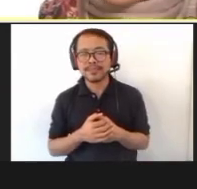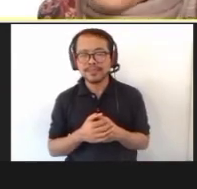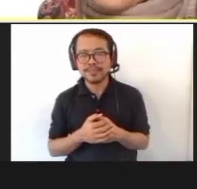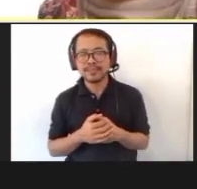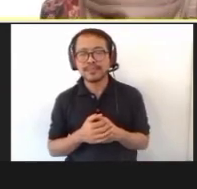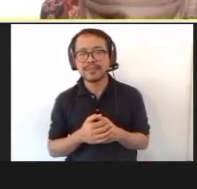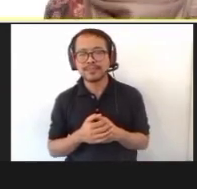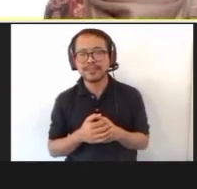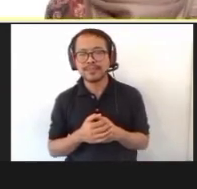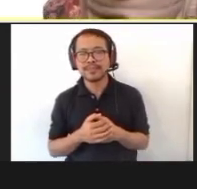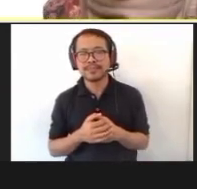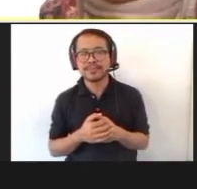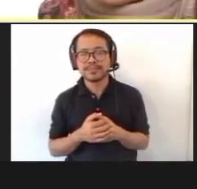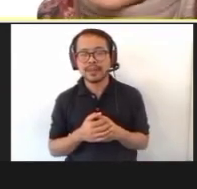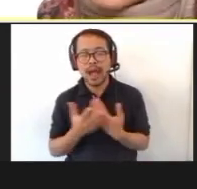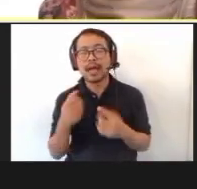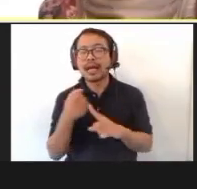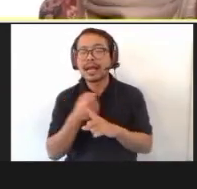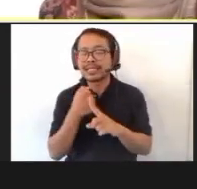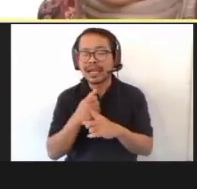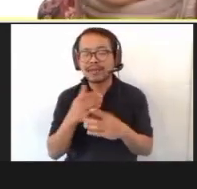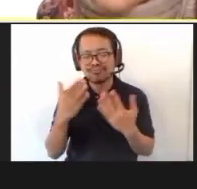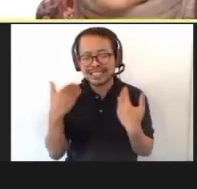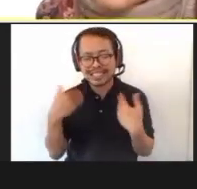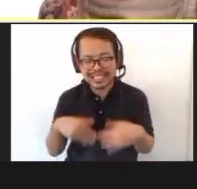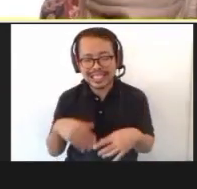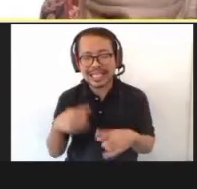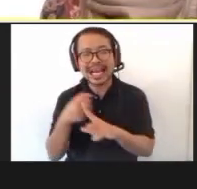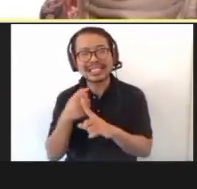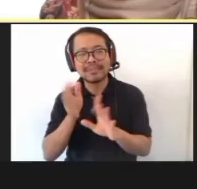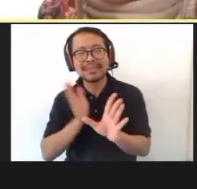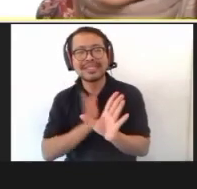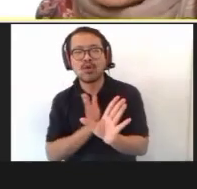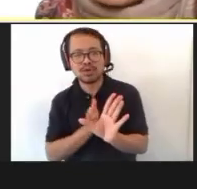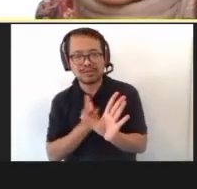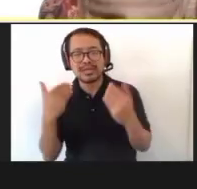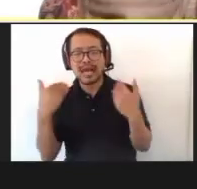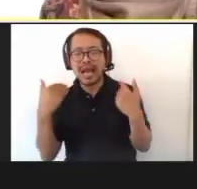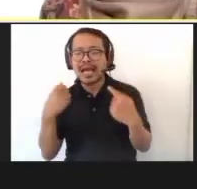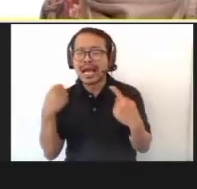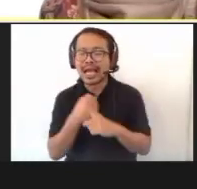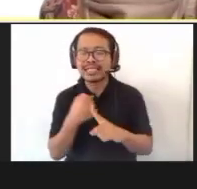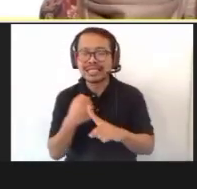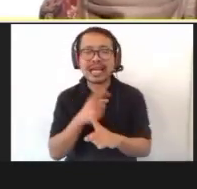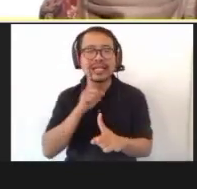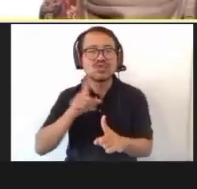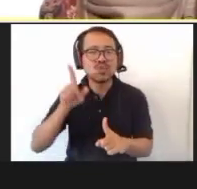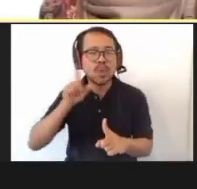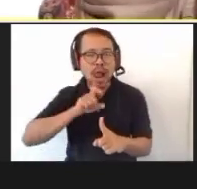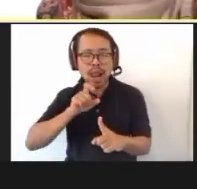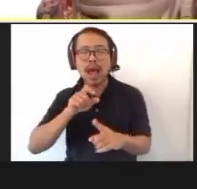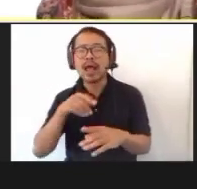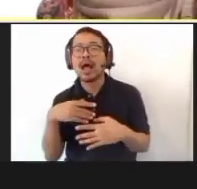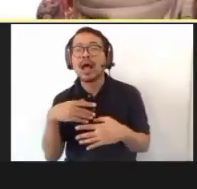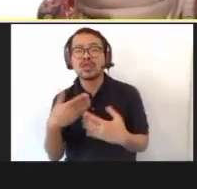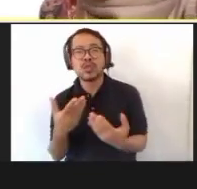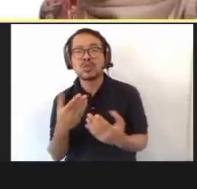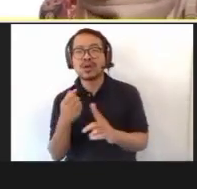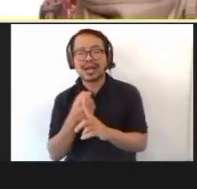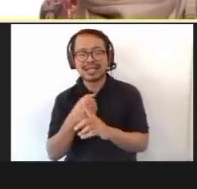aspek-aspek kekerasan, apakah kekerasan fisik, kekerasan psikis, kekerasan seksual maupun kekerasan yang sifatnya